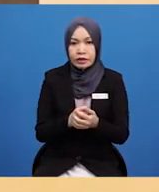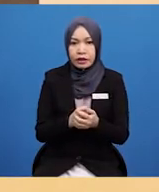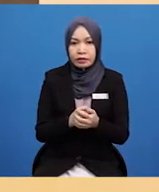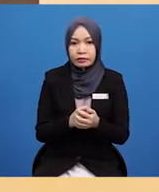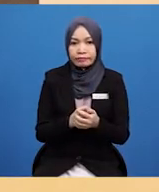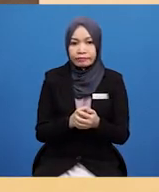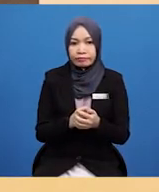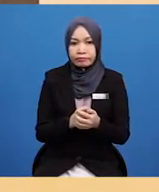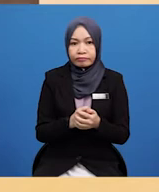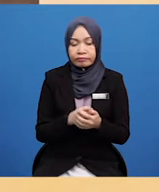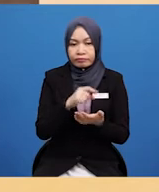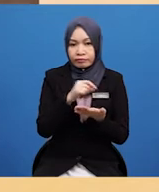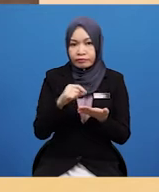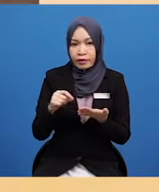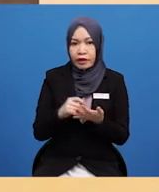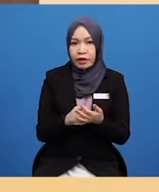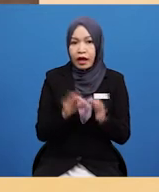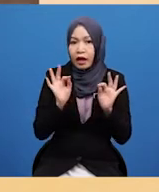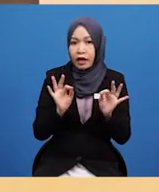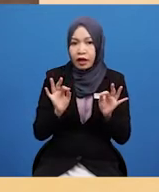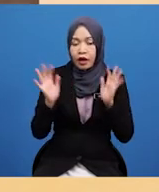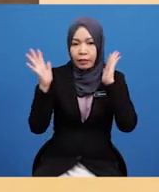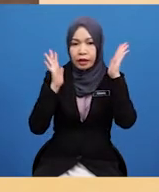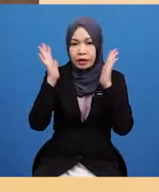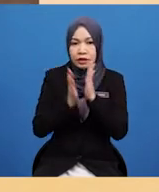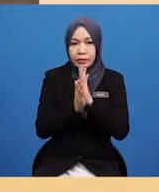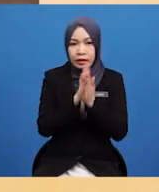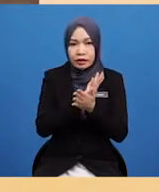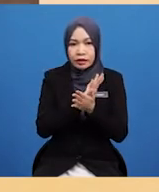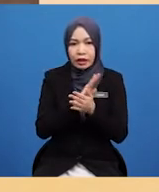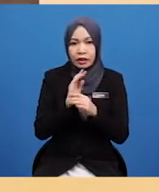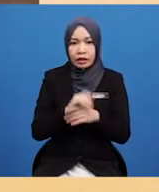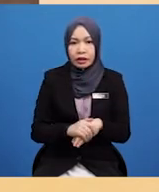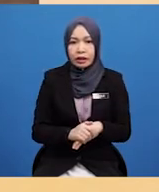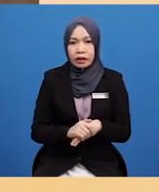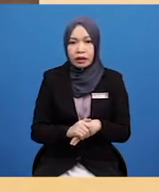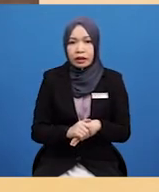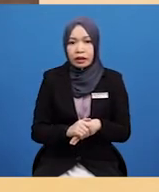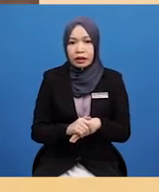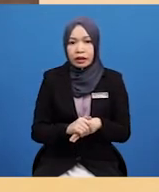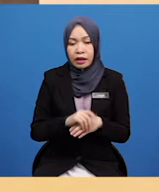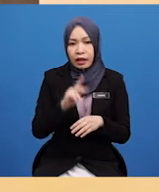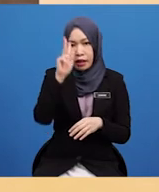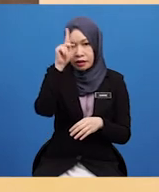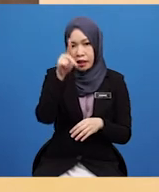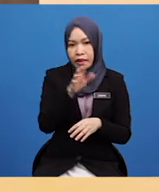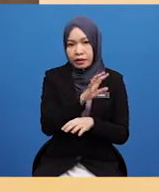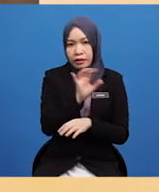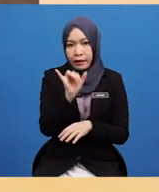Andaikan Malaysia menjadi sebuah kuasa yang besar dan anda adalah pemimpin Malaysia pada masa